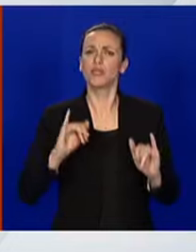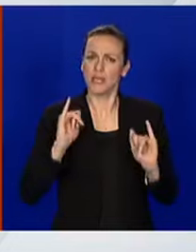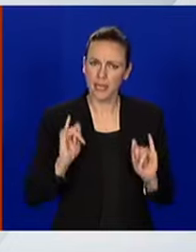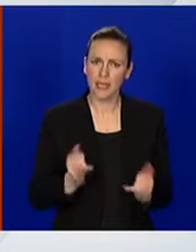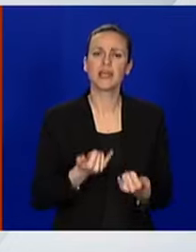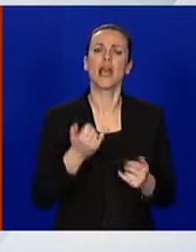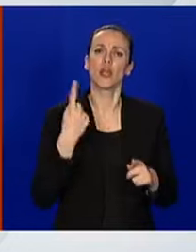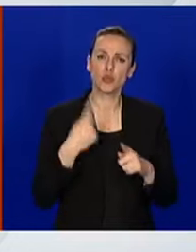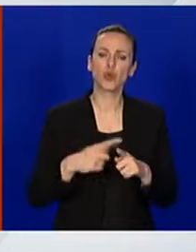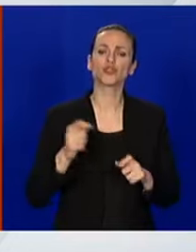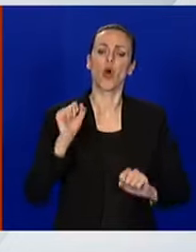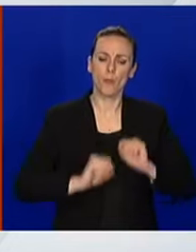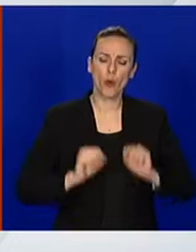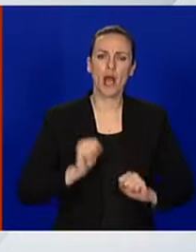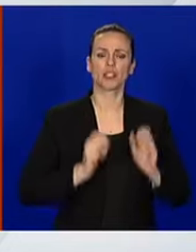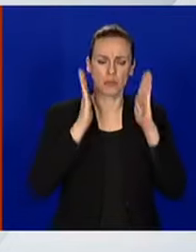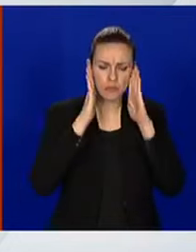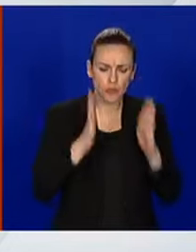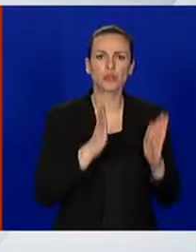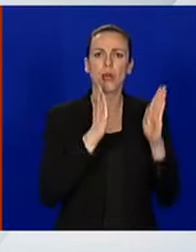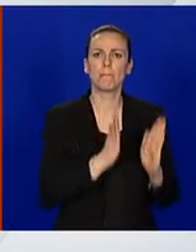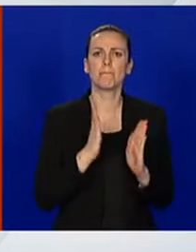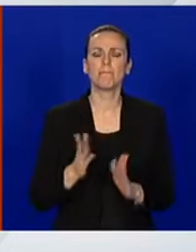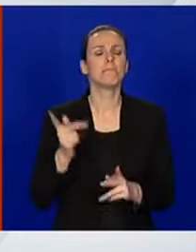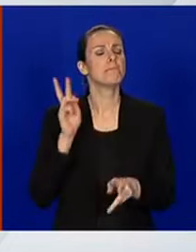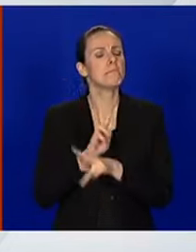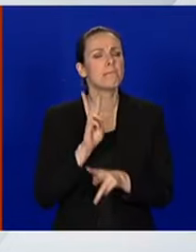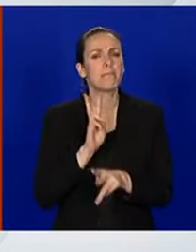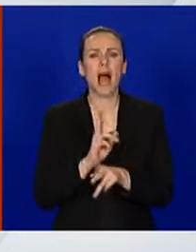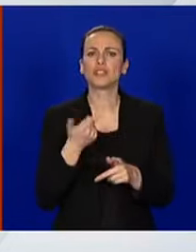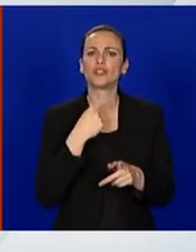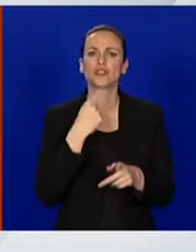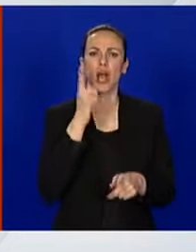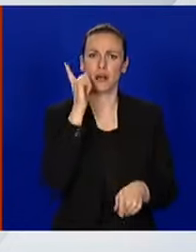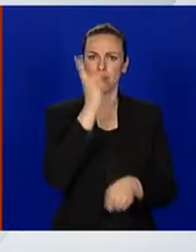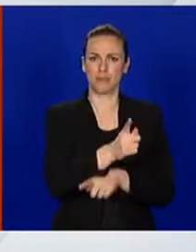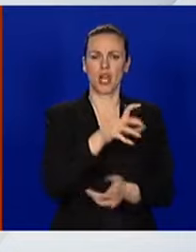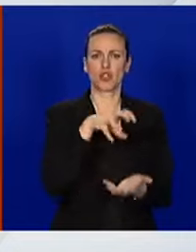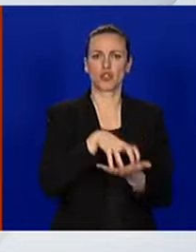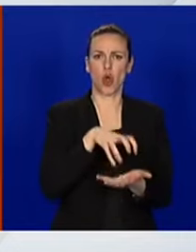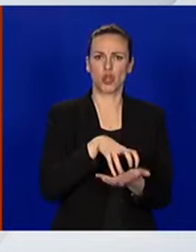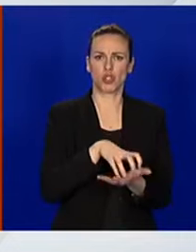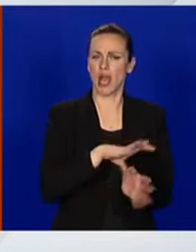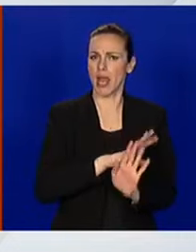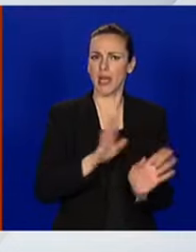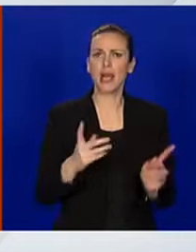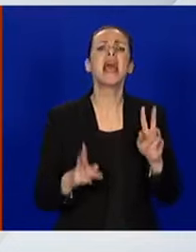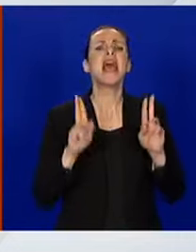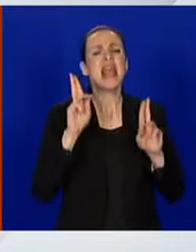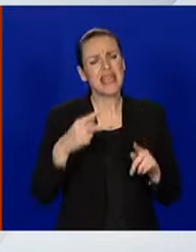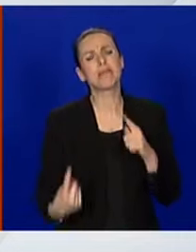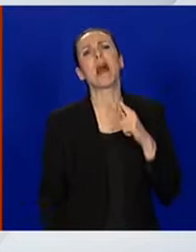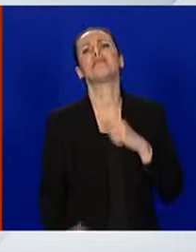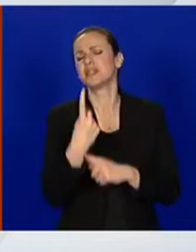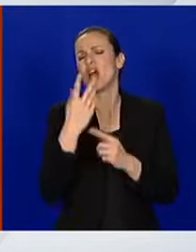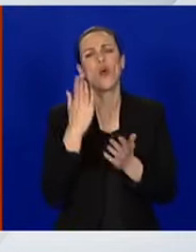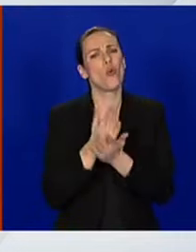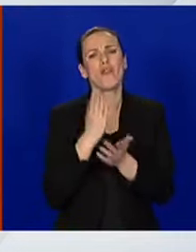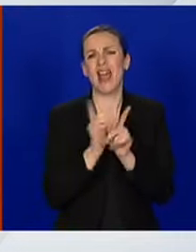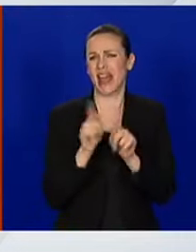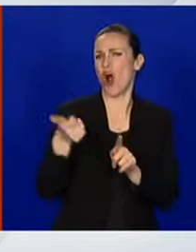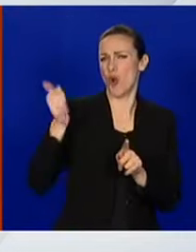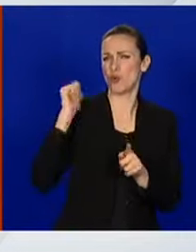ponaša sukladno uputama, mjerama koje su propisane, incidenata ima, kao što je i taj jučer